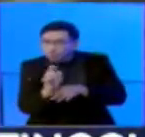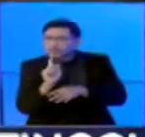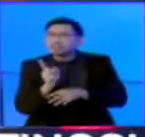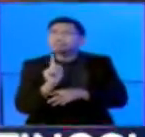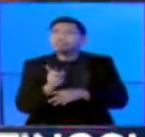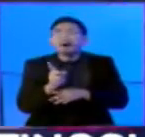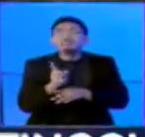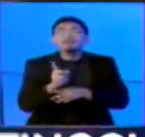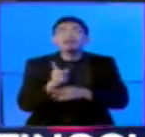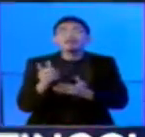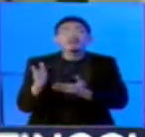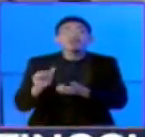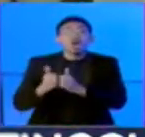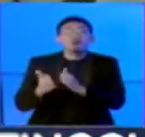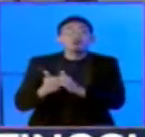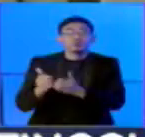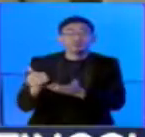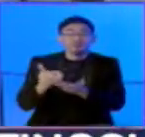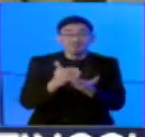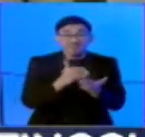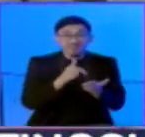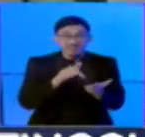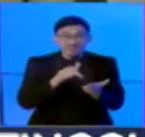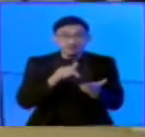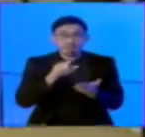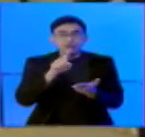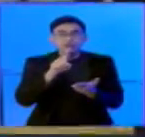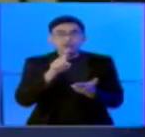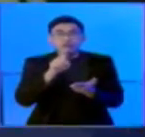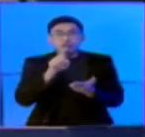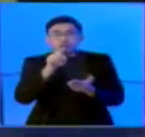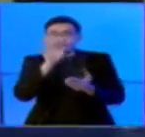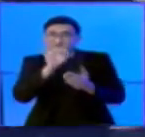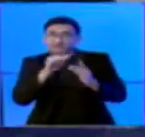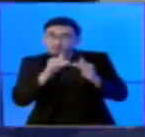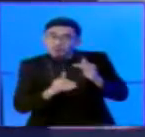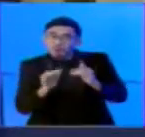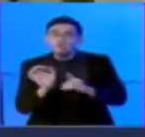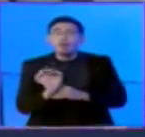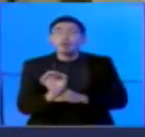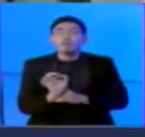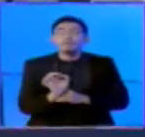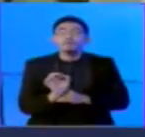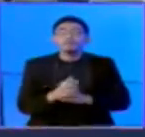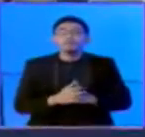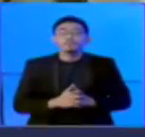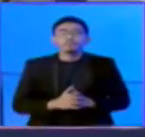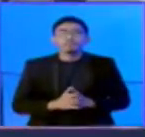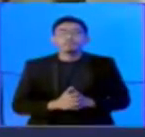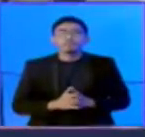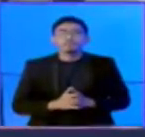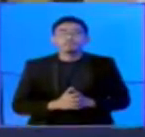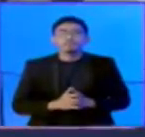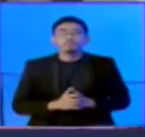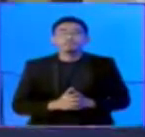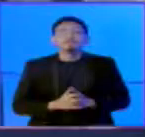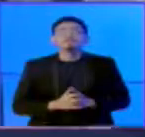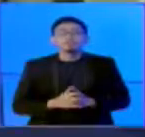1. Transisi itu tidak boleh kemudian melonggarkan. Ya, jadi melonggarkan